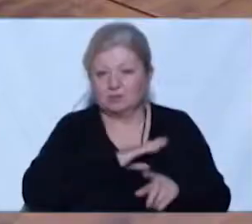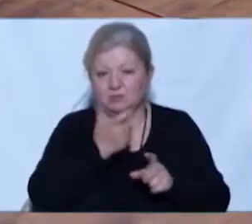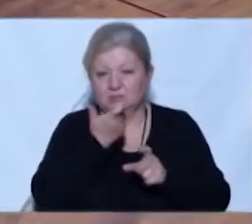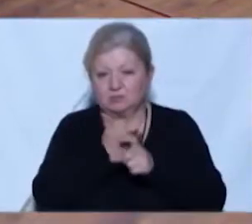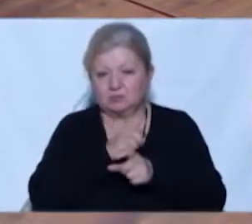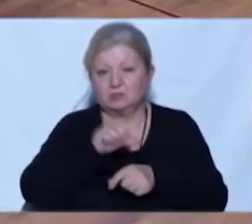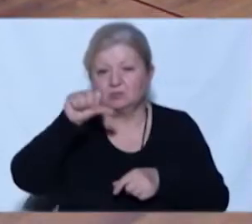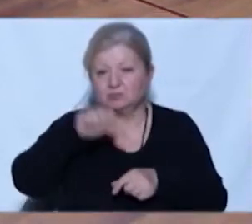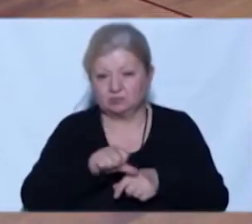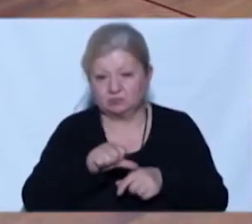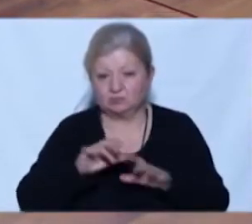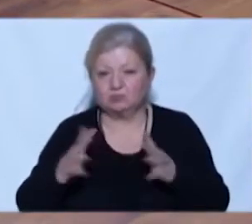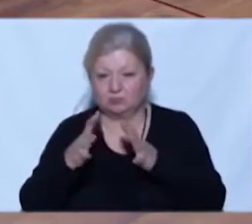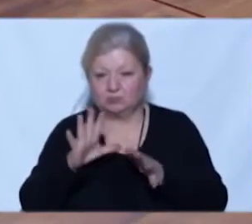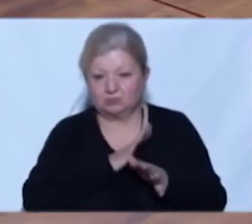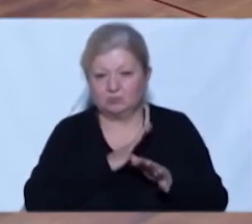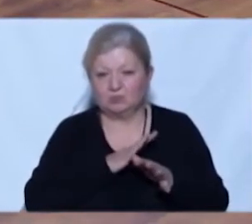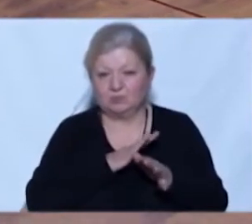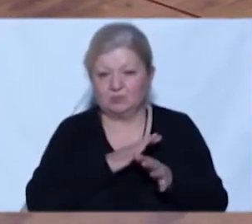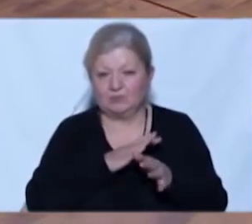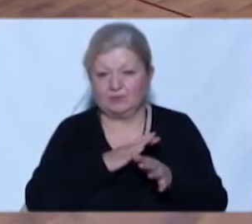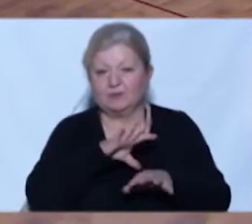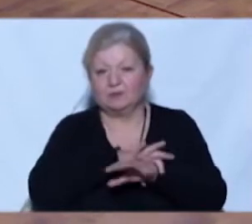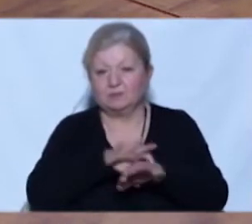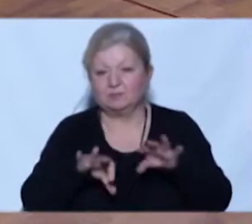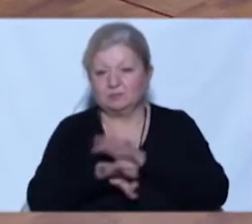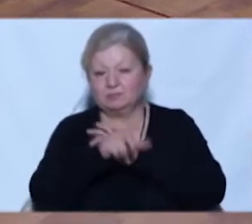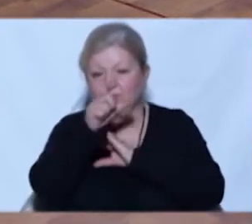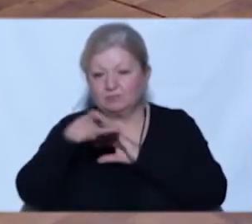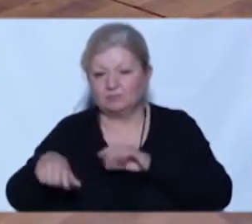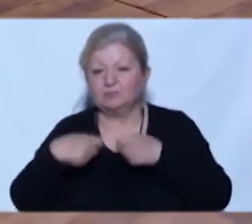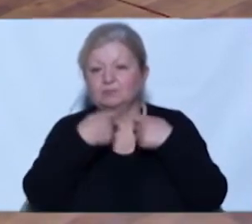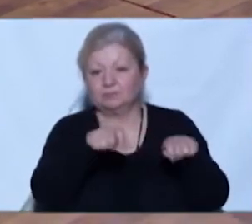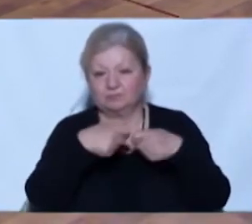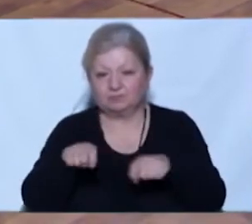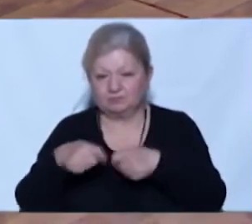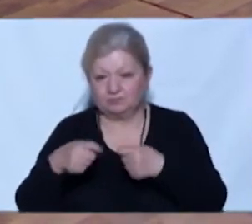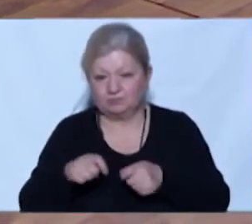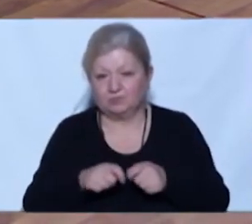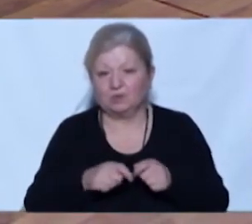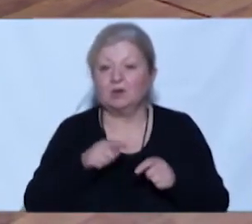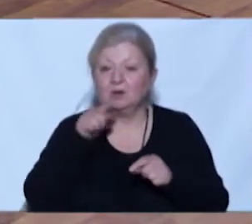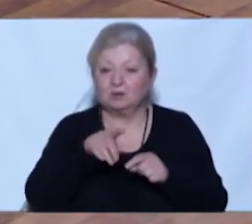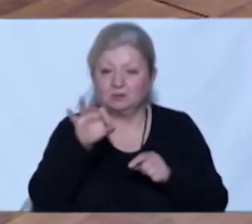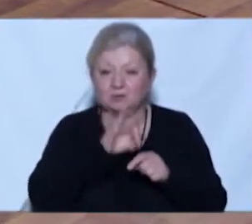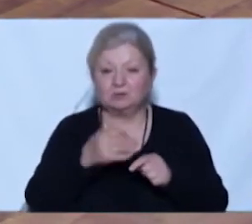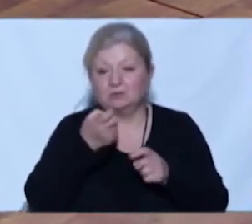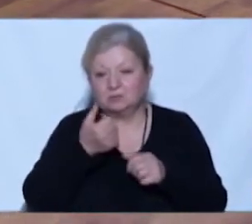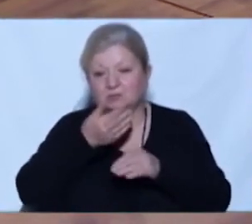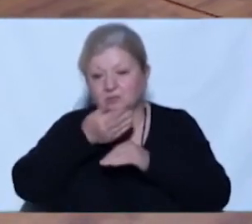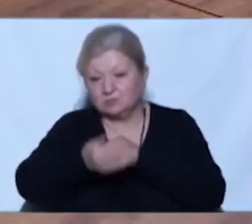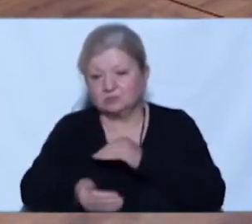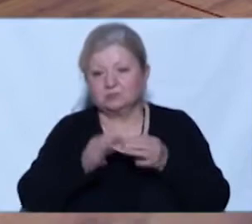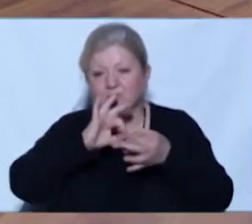ცუდ მოვლენებს სათავე ტყვეებით ვაჭრობას. Ამაზე ალბათ იდე უფრო დაწვრილებით შემდგომ